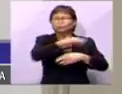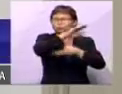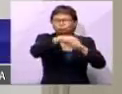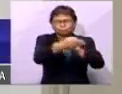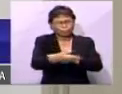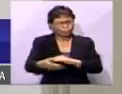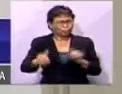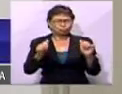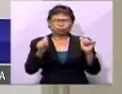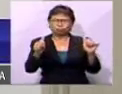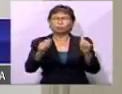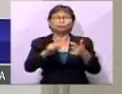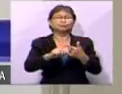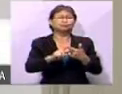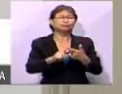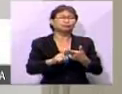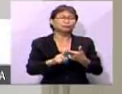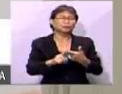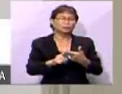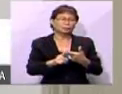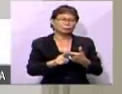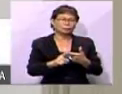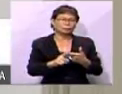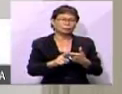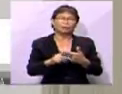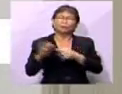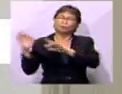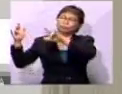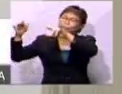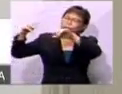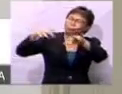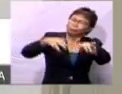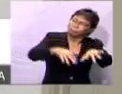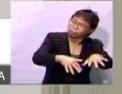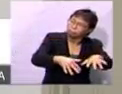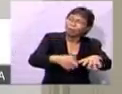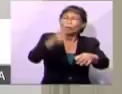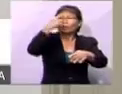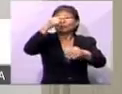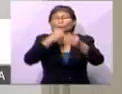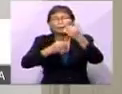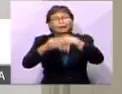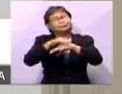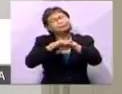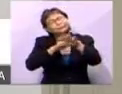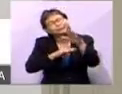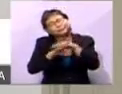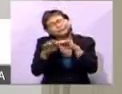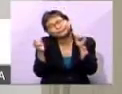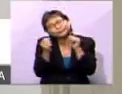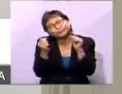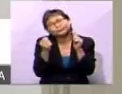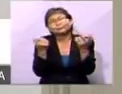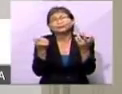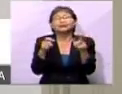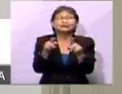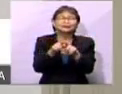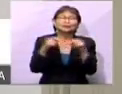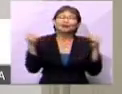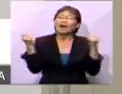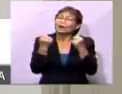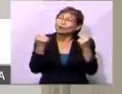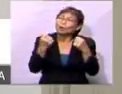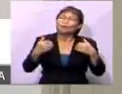bagus. Sepertinya pengunjung datang ke sini untuk makan sangat selesa lah. Macam ada keadaan